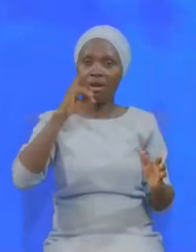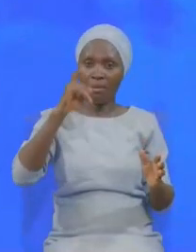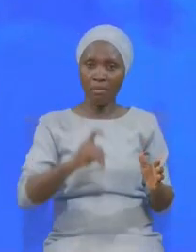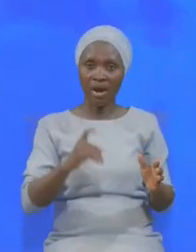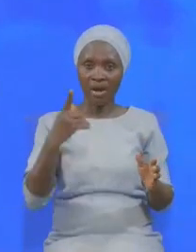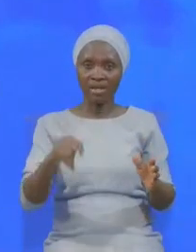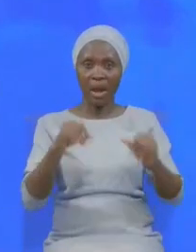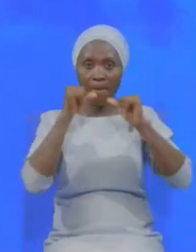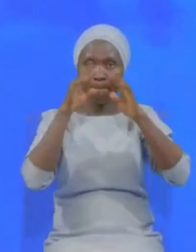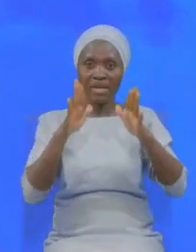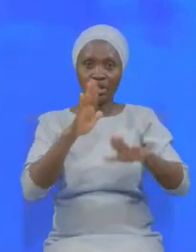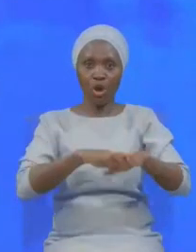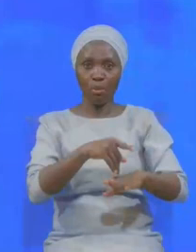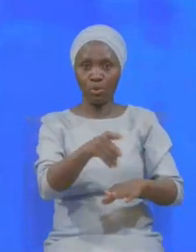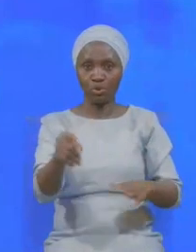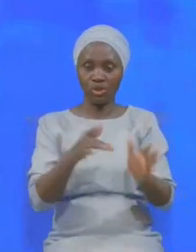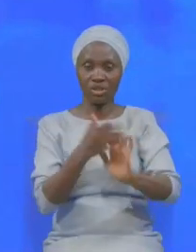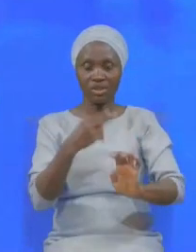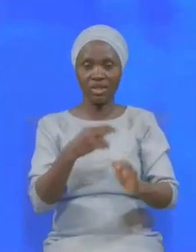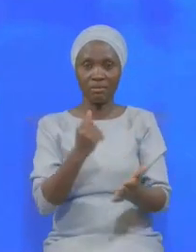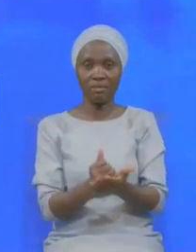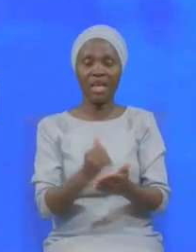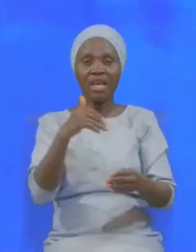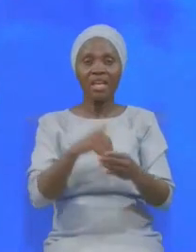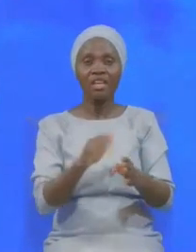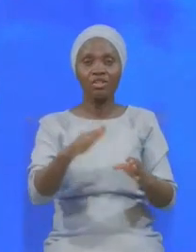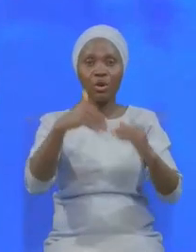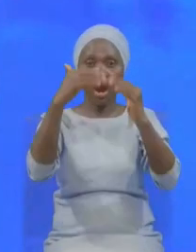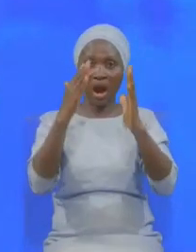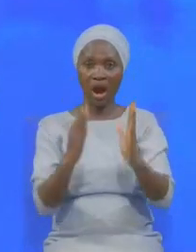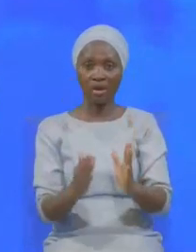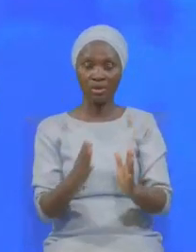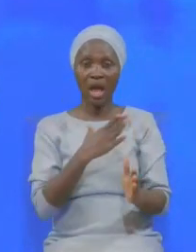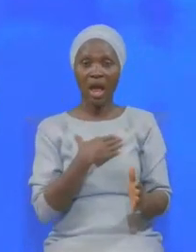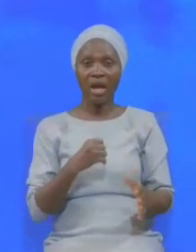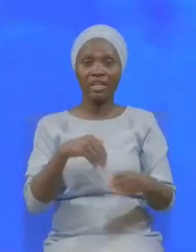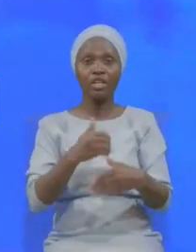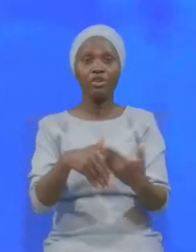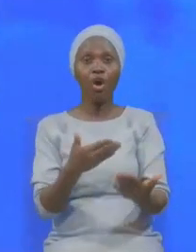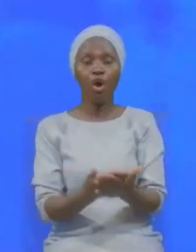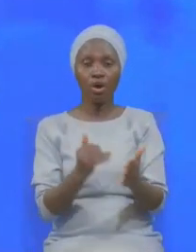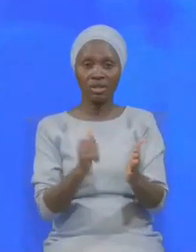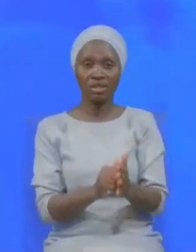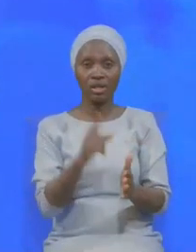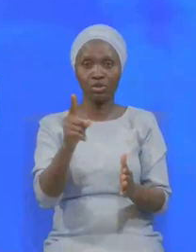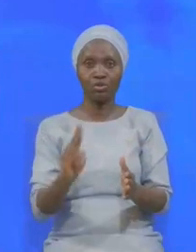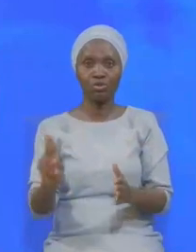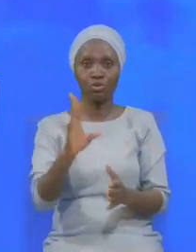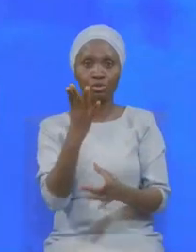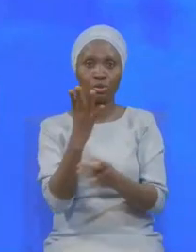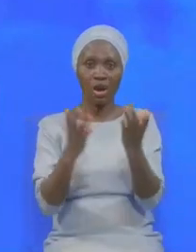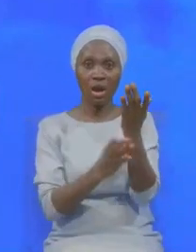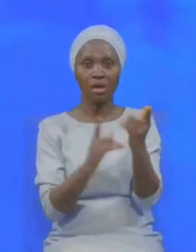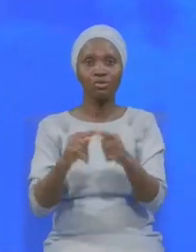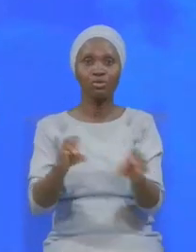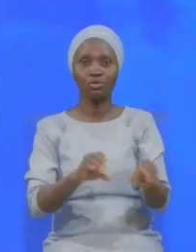L'Éternel ordonnera à la bénédiction d'être avec toi dans tes greniers et dans toutes tes